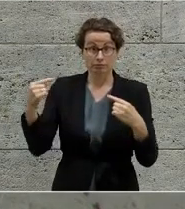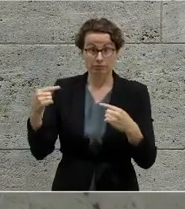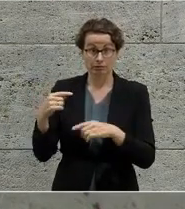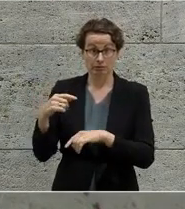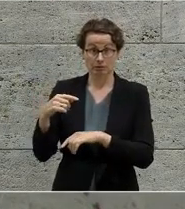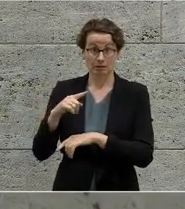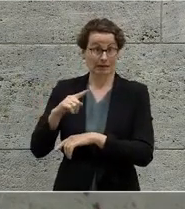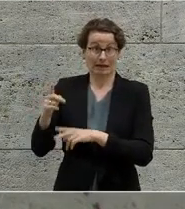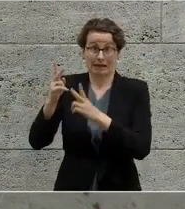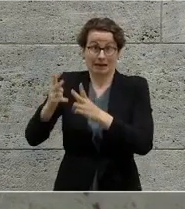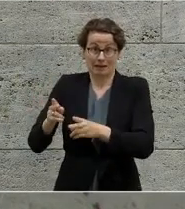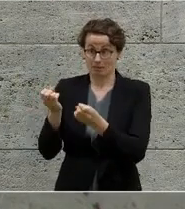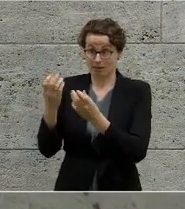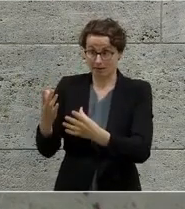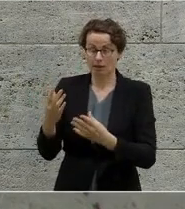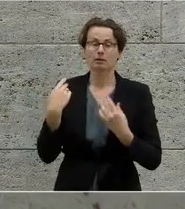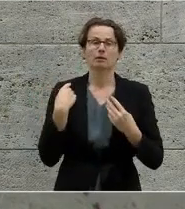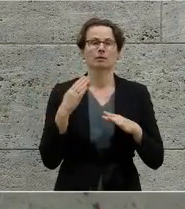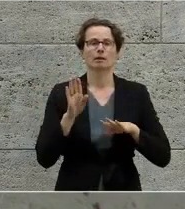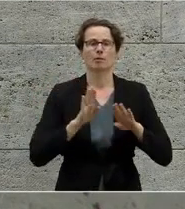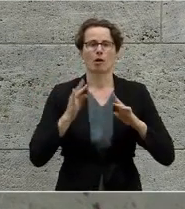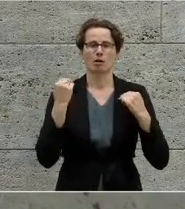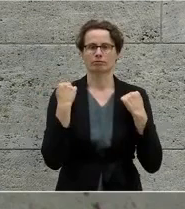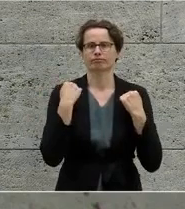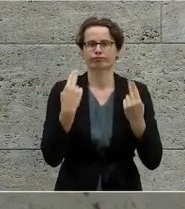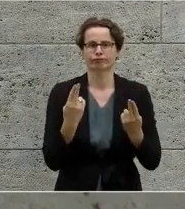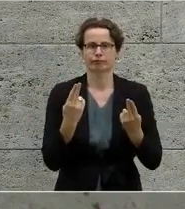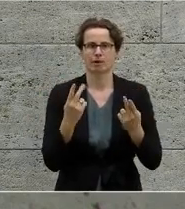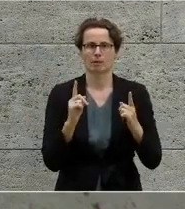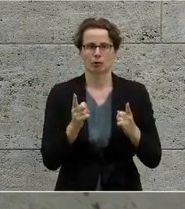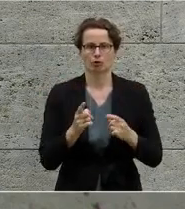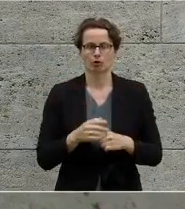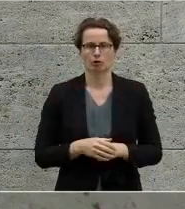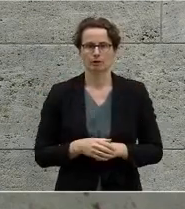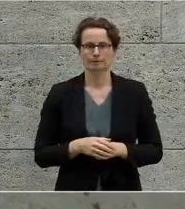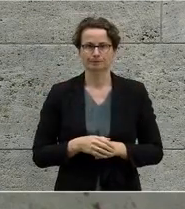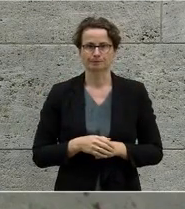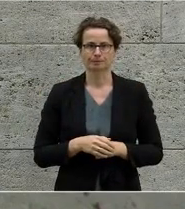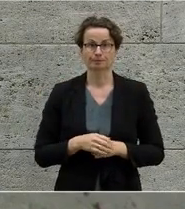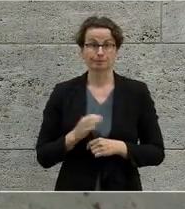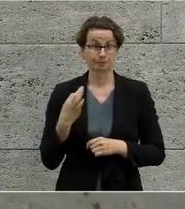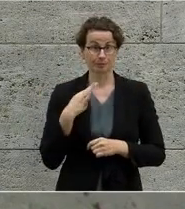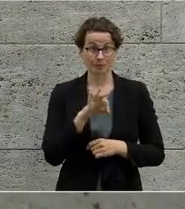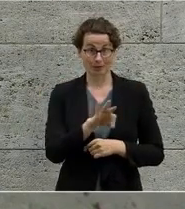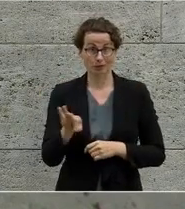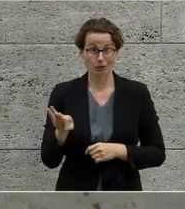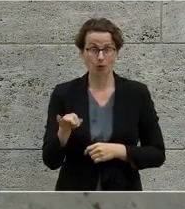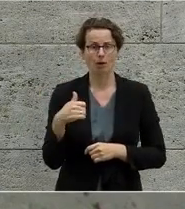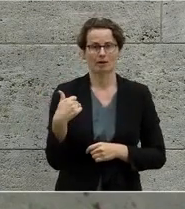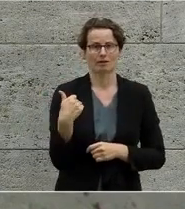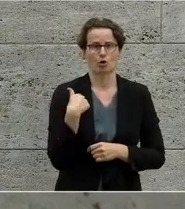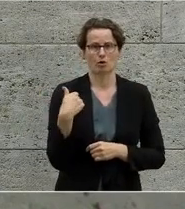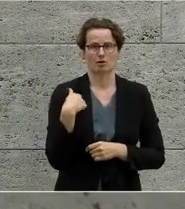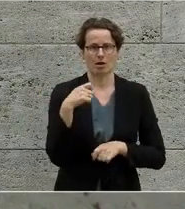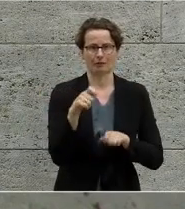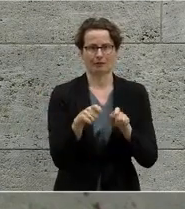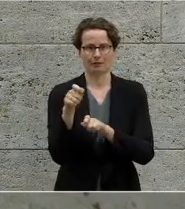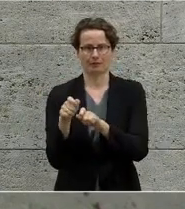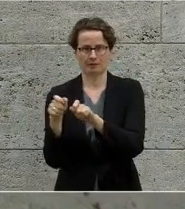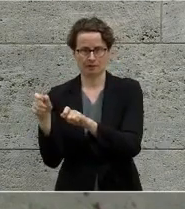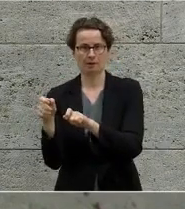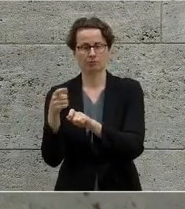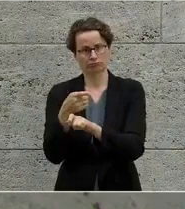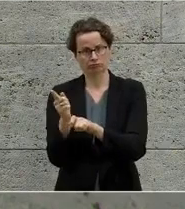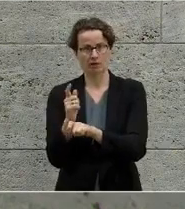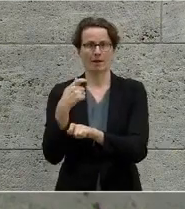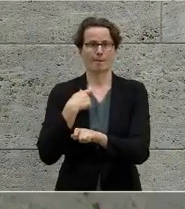müssen Demokraten aufstehen. Für unsere Soldatinnen und Soldaten als Bürger in